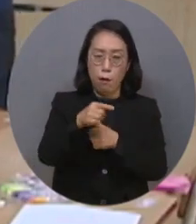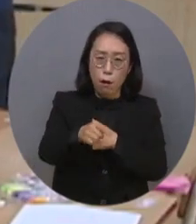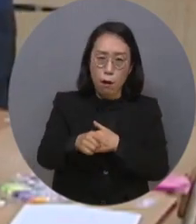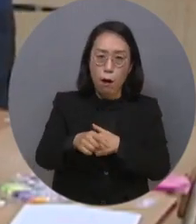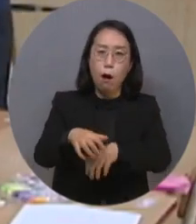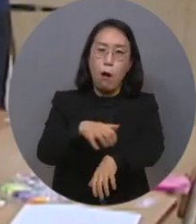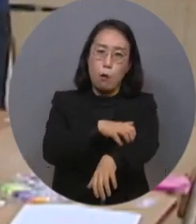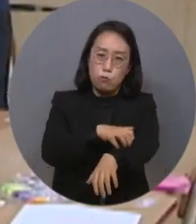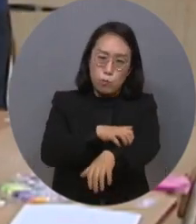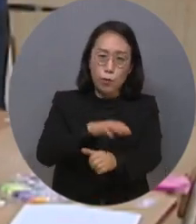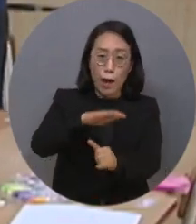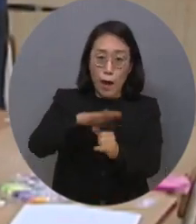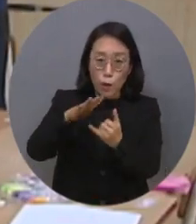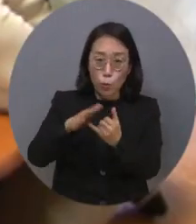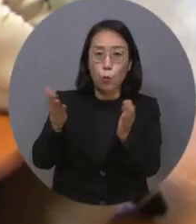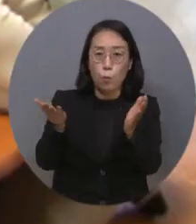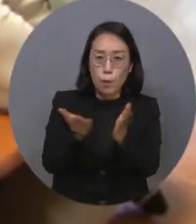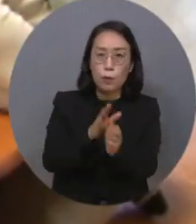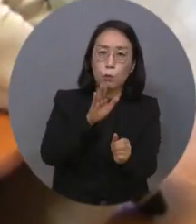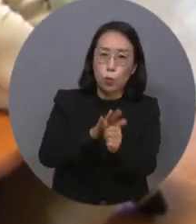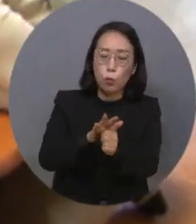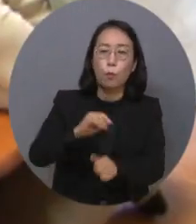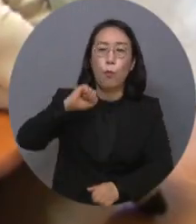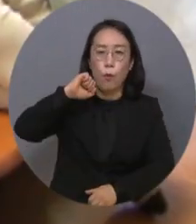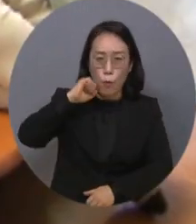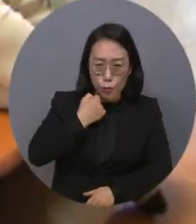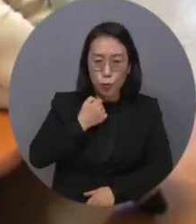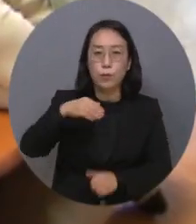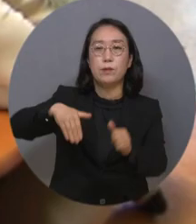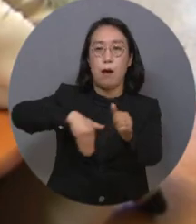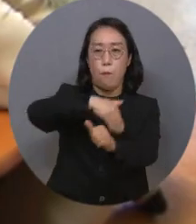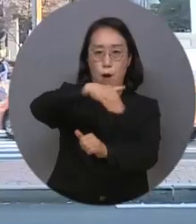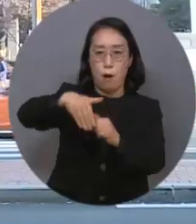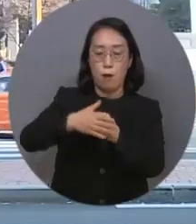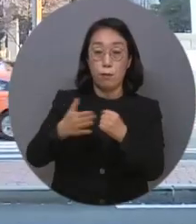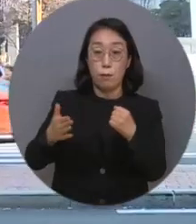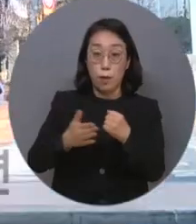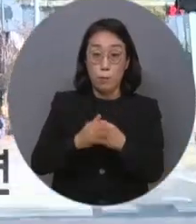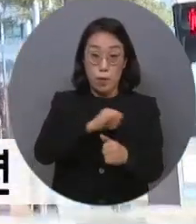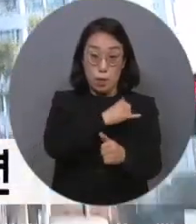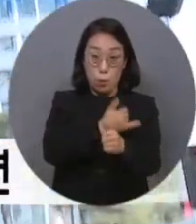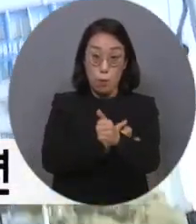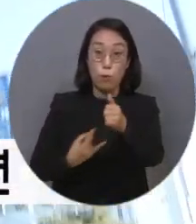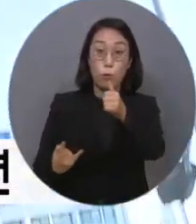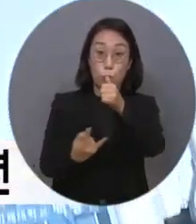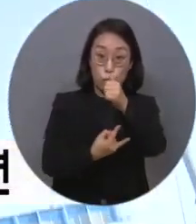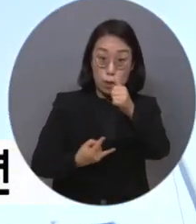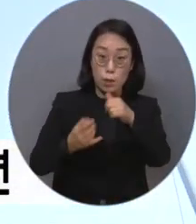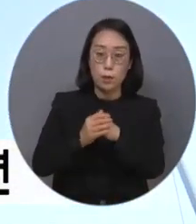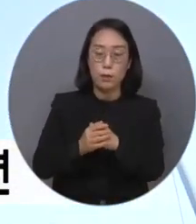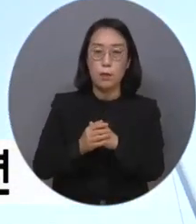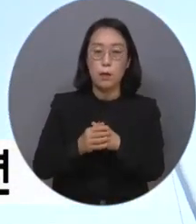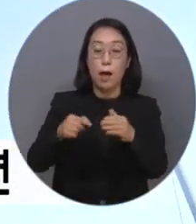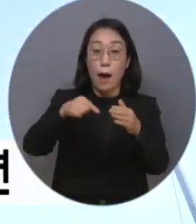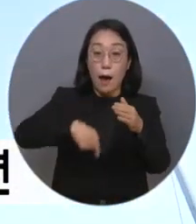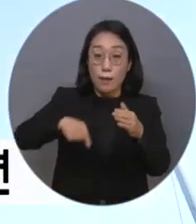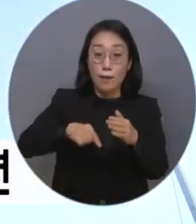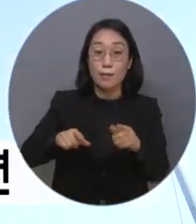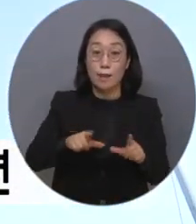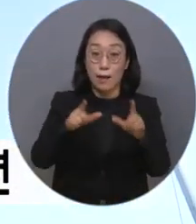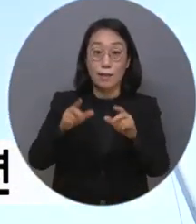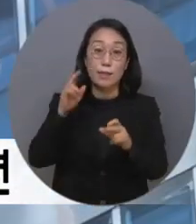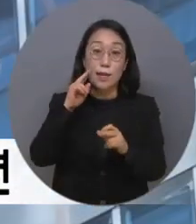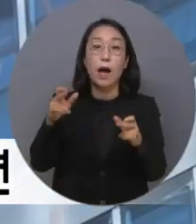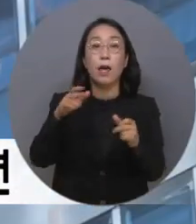아동에 대한 고려가 부족하다는 게 인권위의 판단입니다. 이에 인권위는 장애인 거주시설에 사는 장애아동의